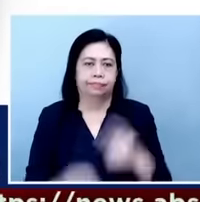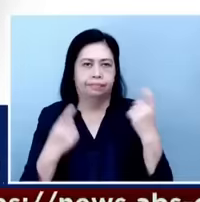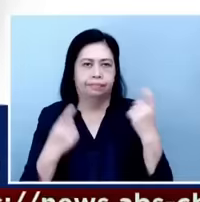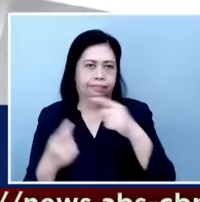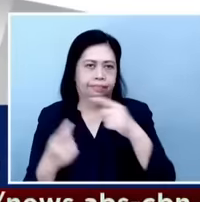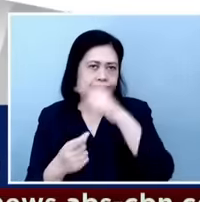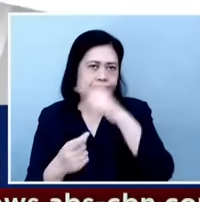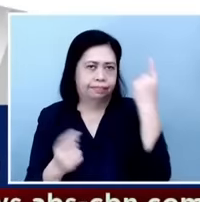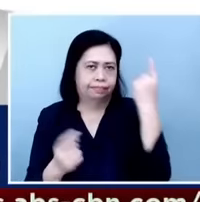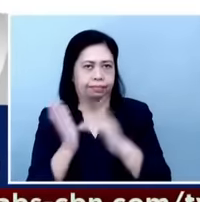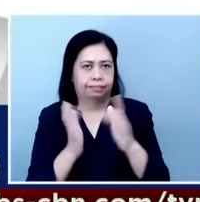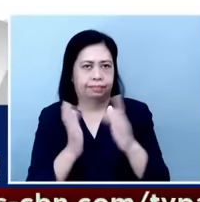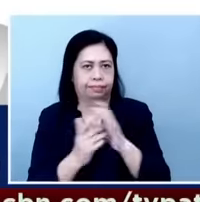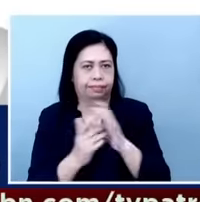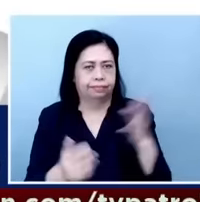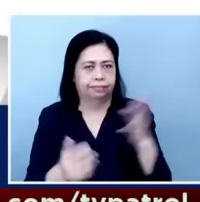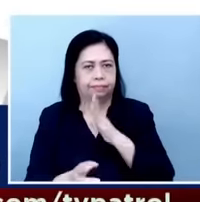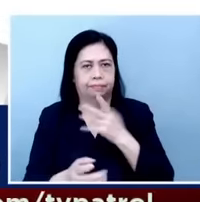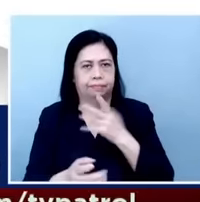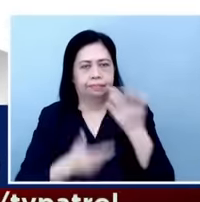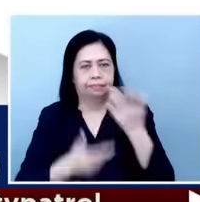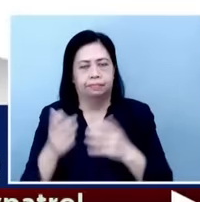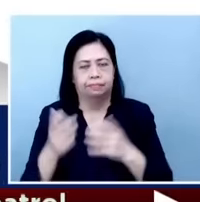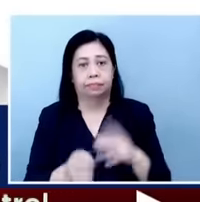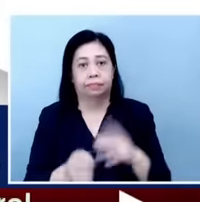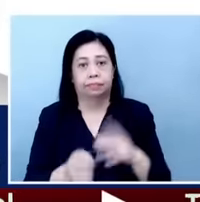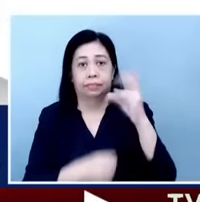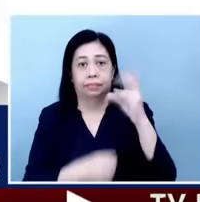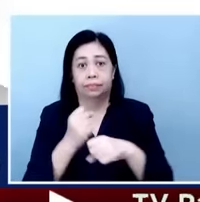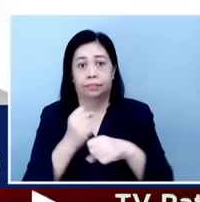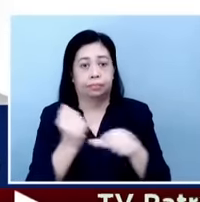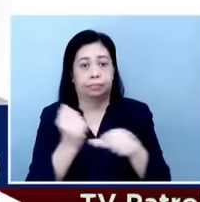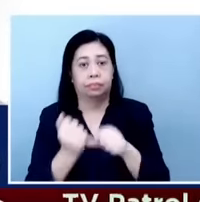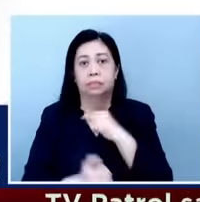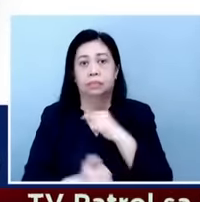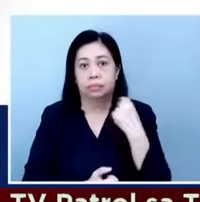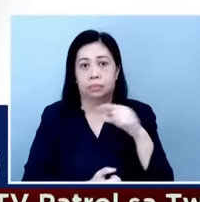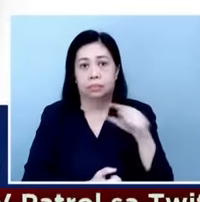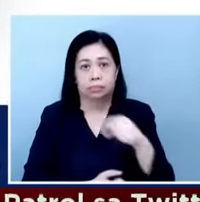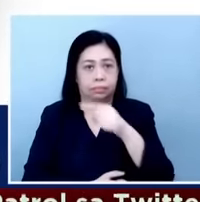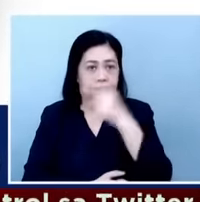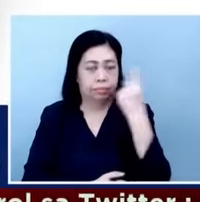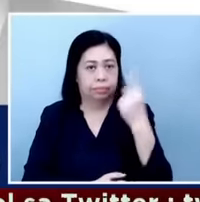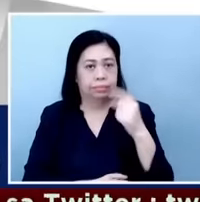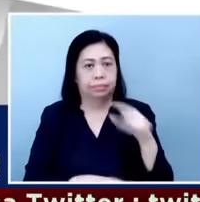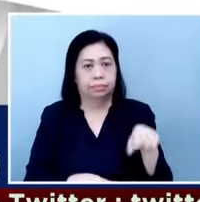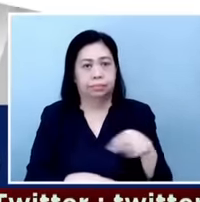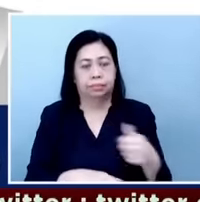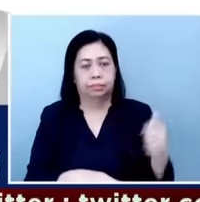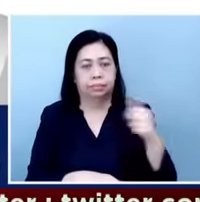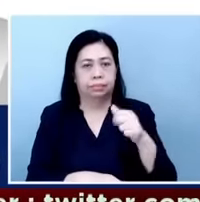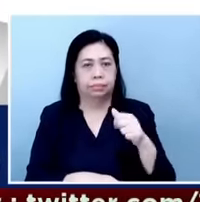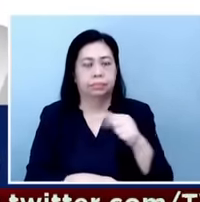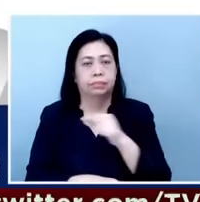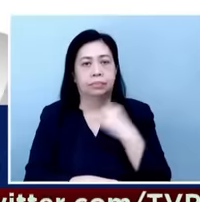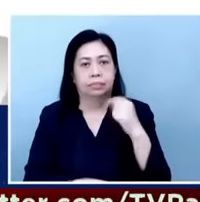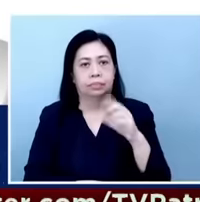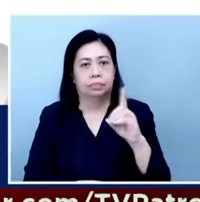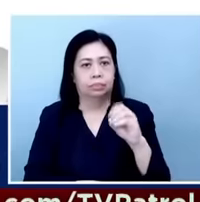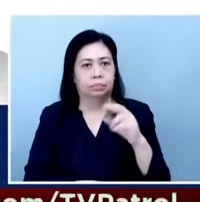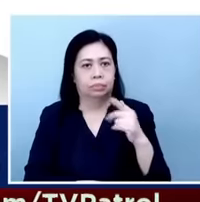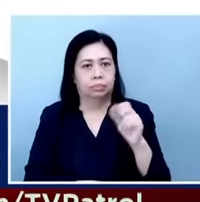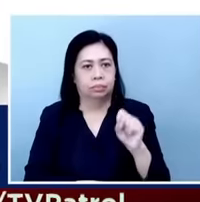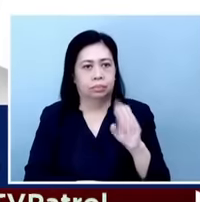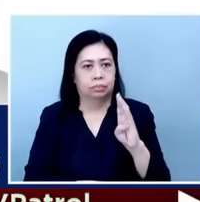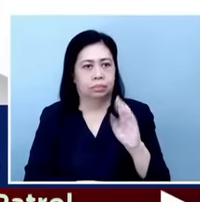Pitong taong nagsilbi bilang assistant parish priest ng Minor Basilica of the Black Nazarene si Father Douglas Badong na naging aktibong